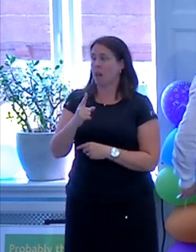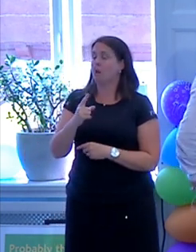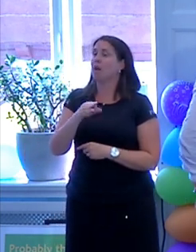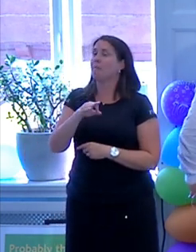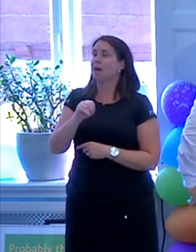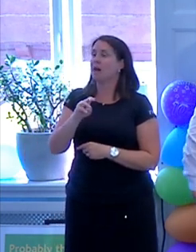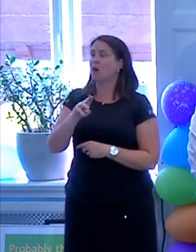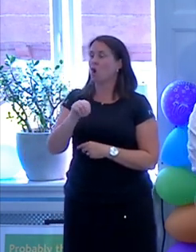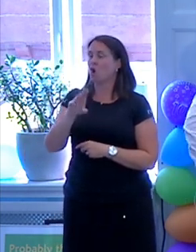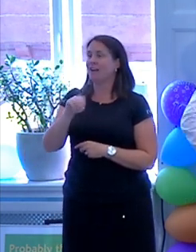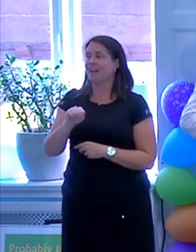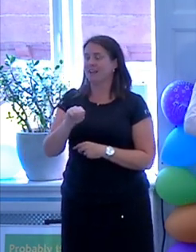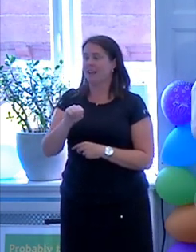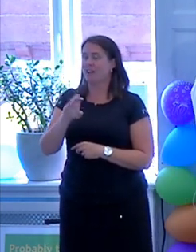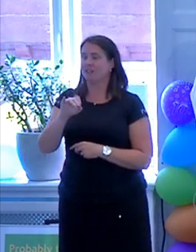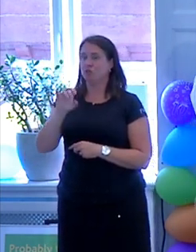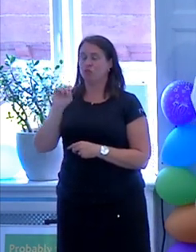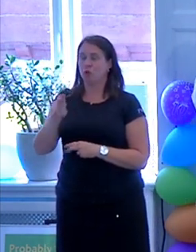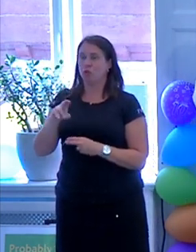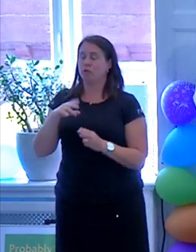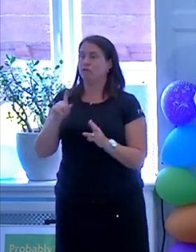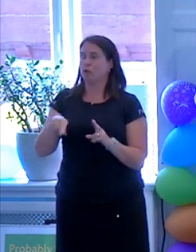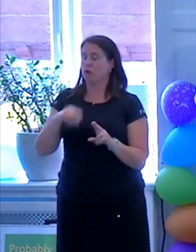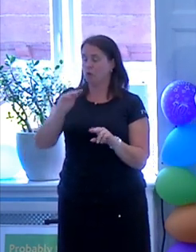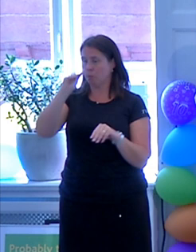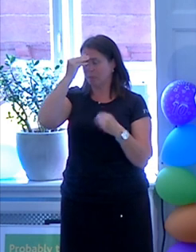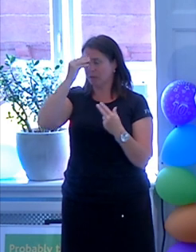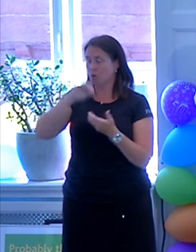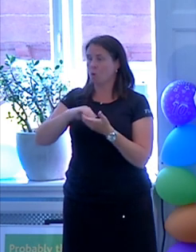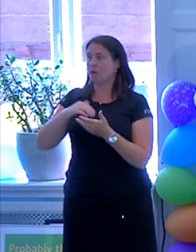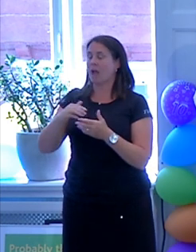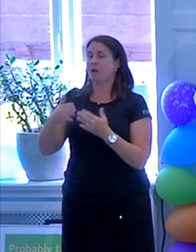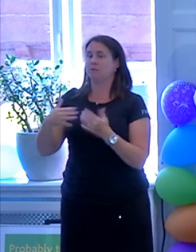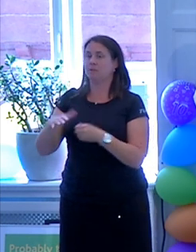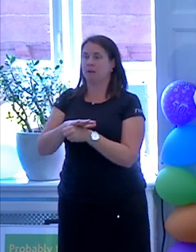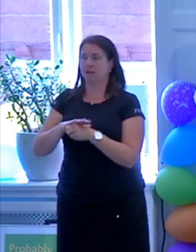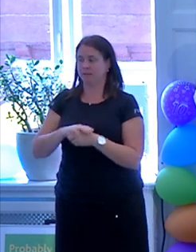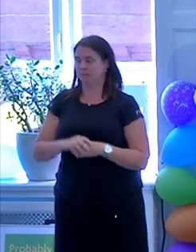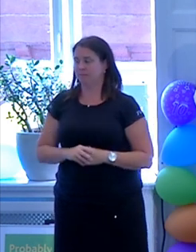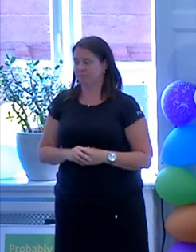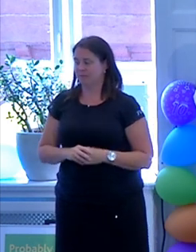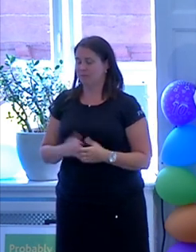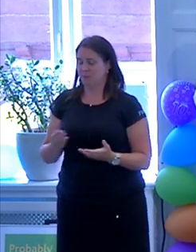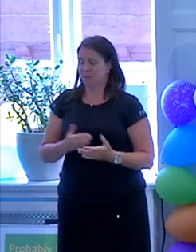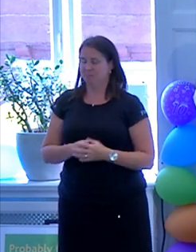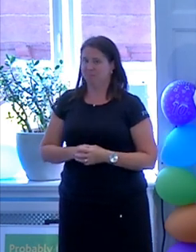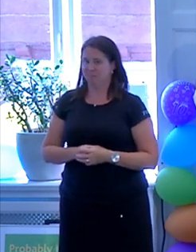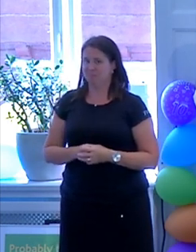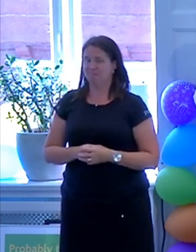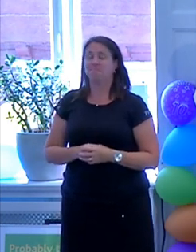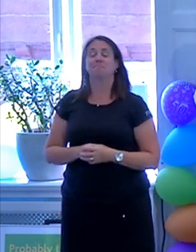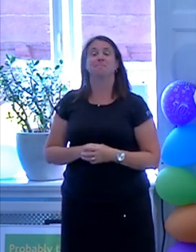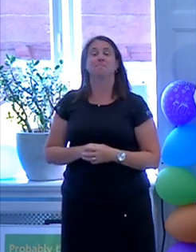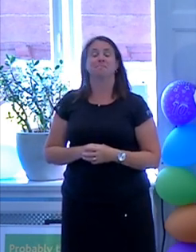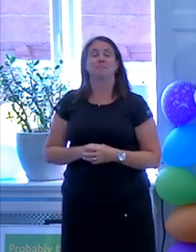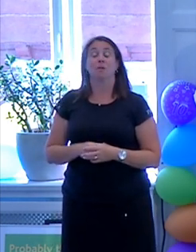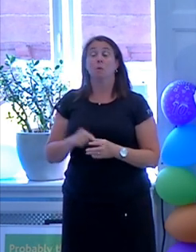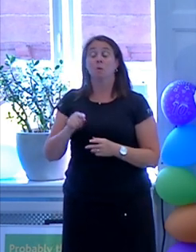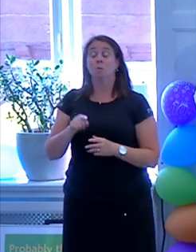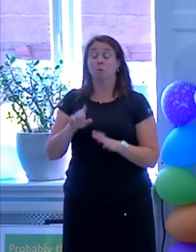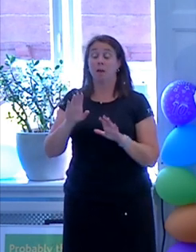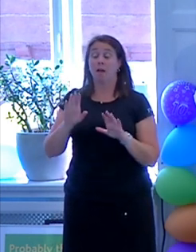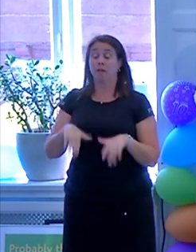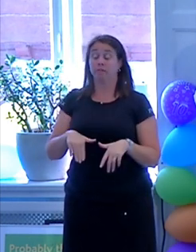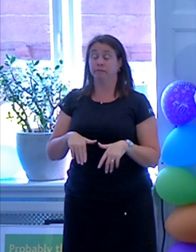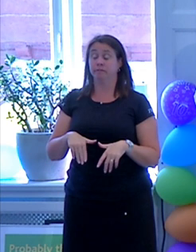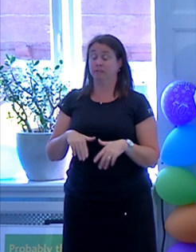Per-Arne Andersson från avdelningen för utbildning och arbetsmarknad. Varmt välkommen du också. Så att du har till och med skrivit med en av